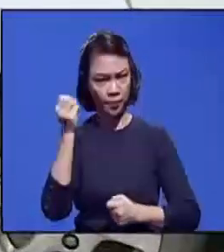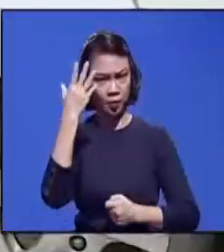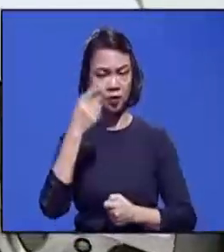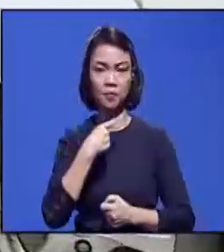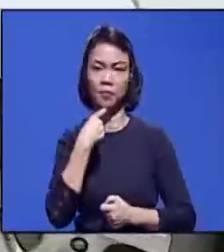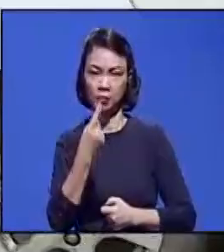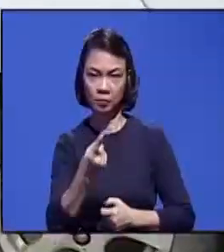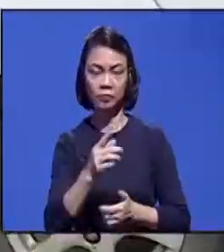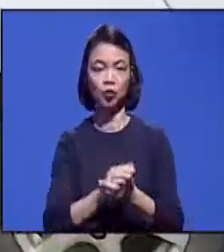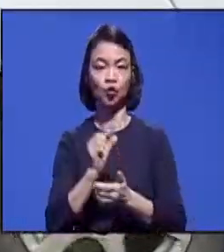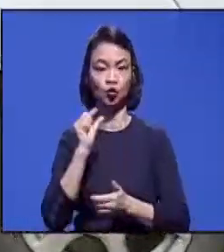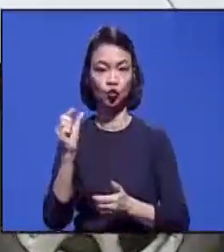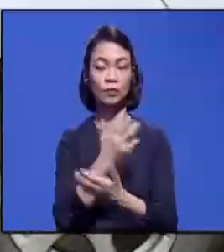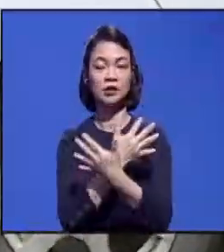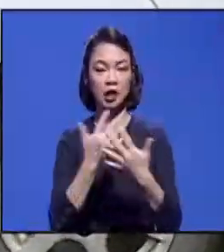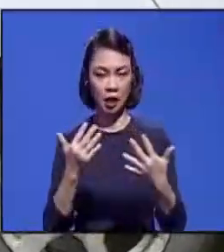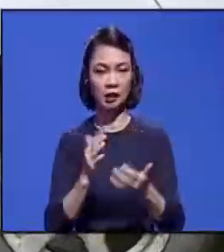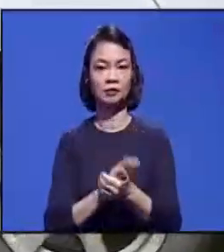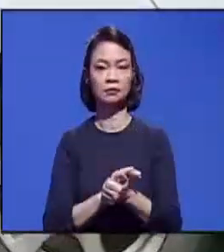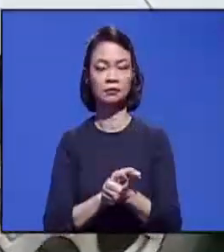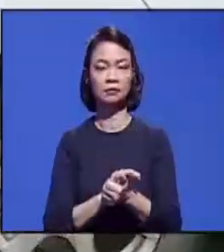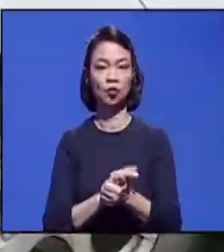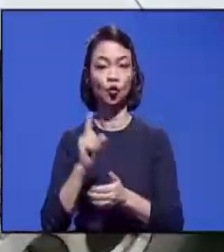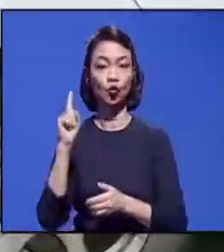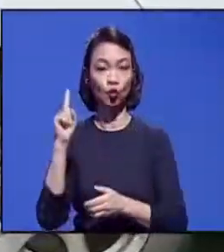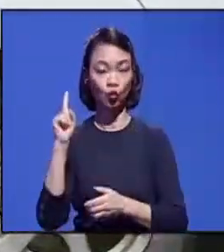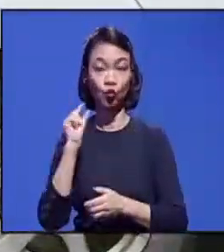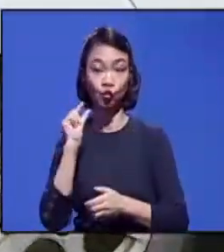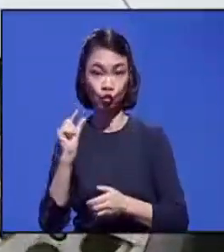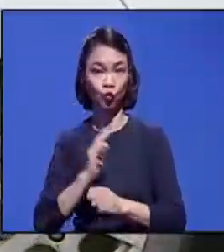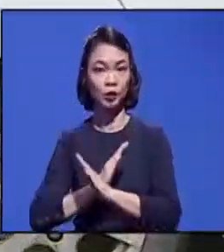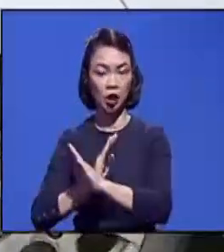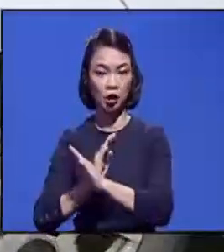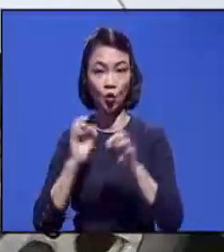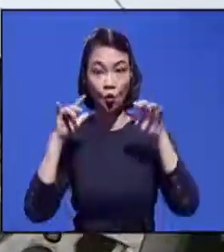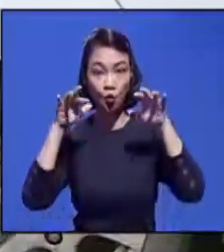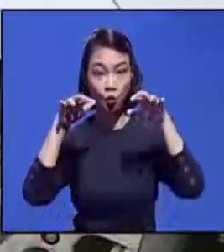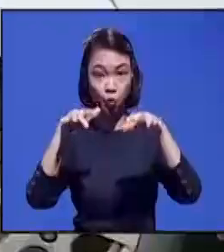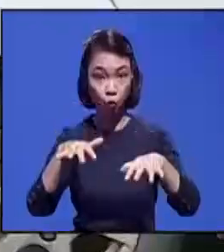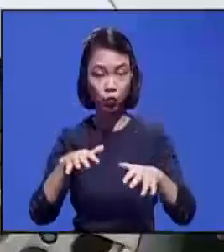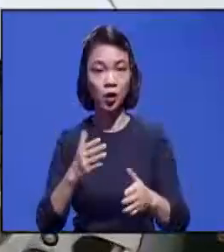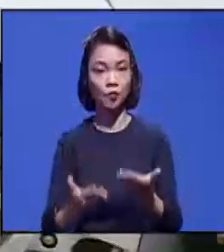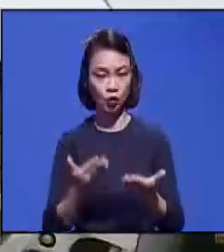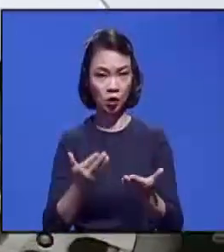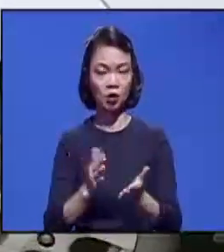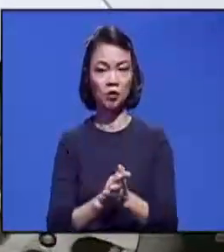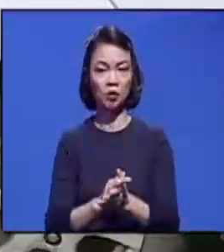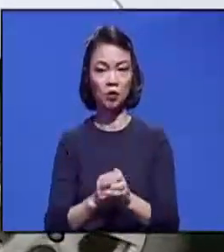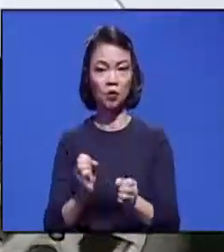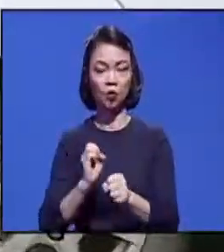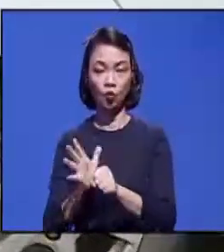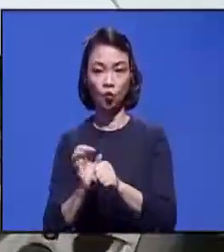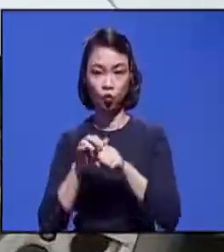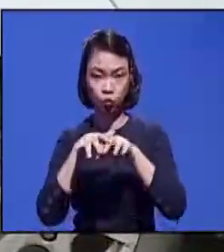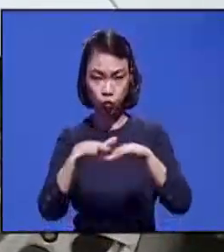pendapat bagi para masyarakat ataupun warga, namun hanya saja untuk menghindari adanya kerumunan-kerumunan yang memungkinkan adanya potensi penyebaran